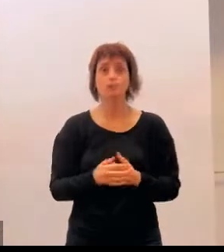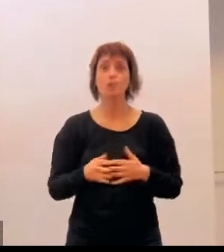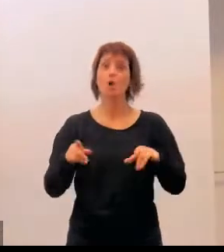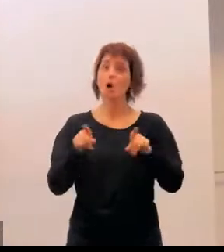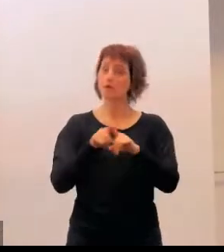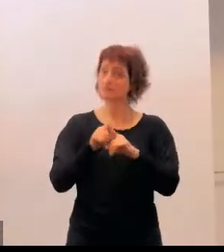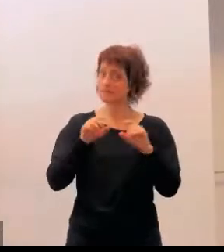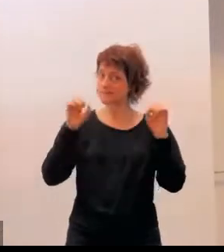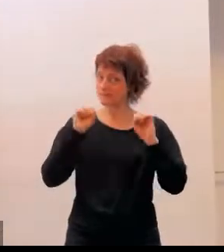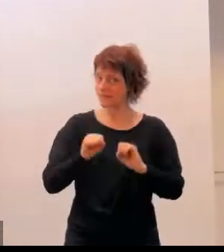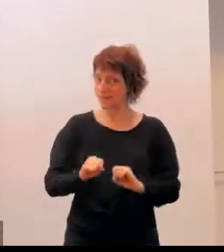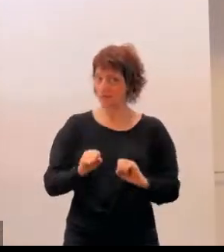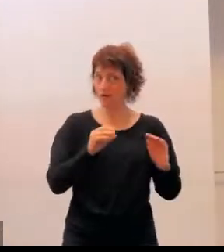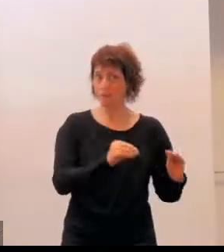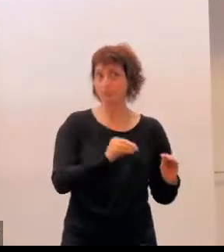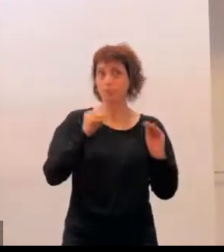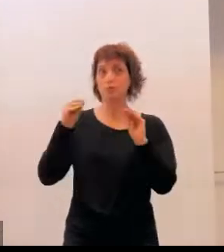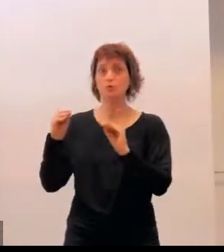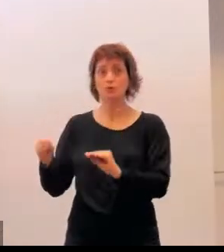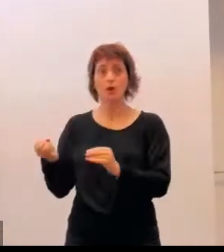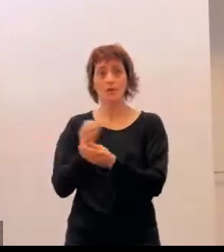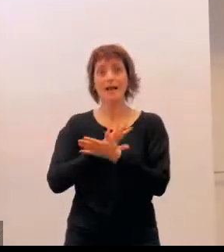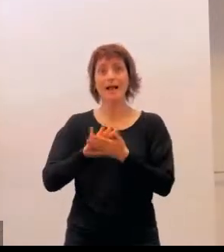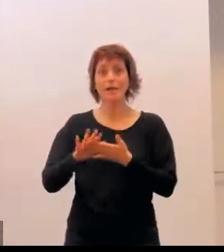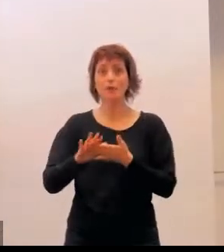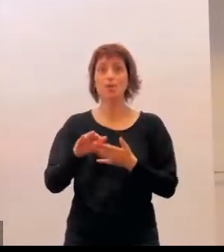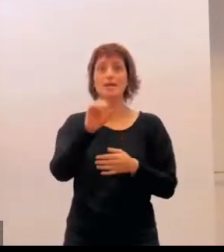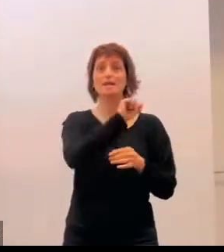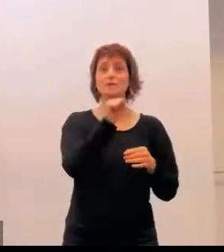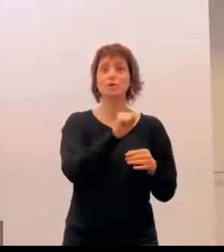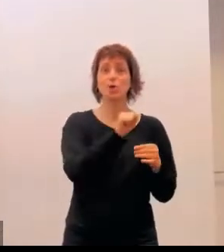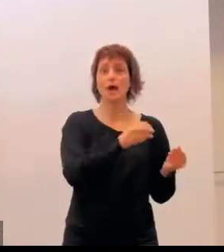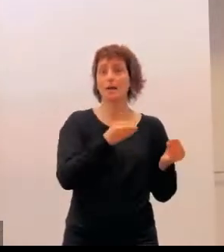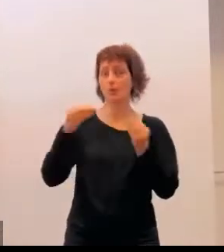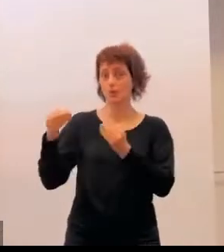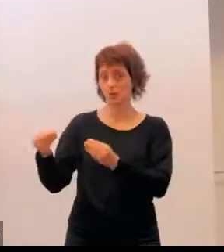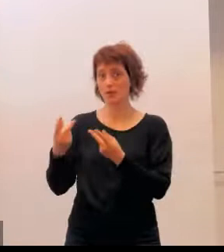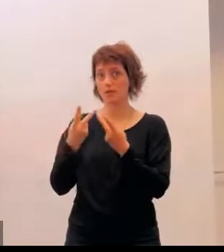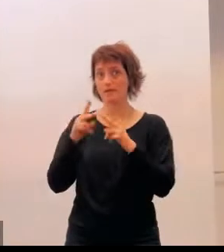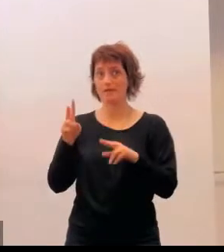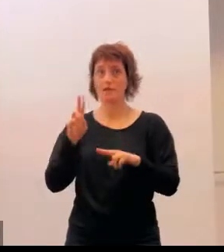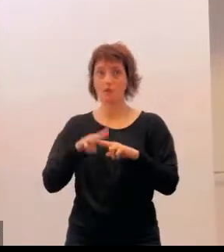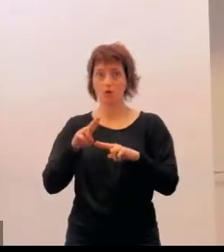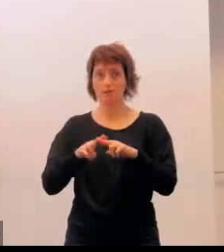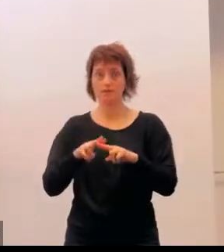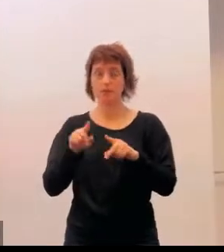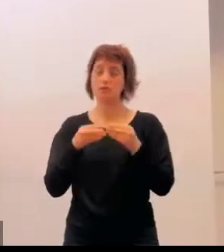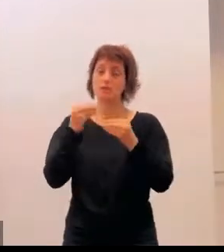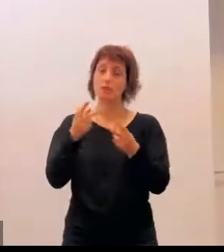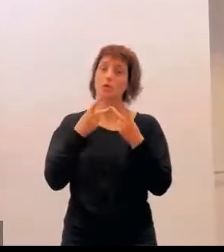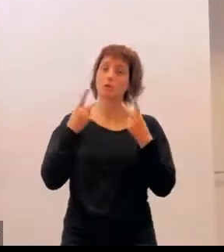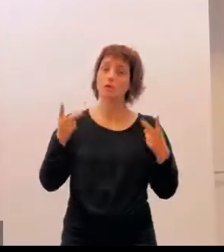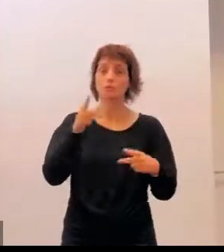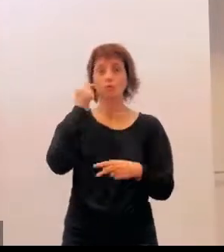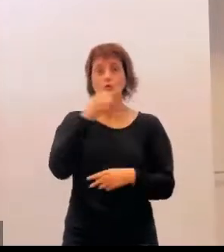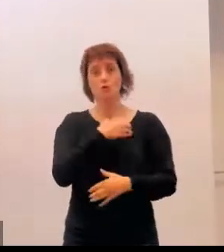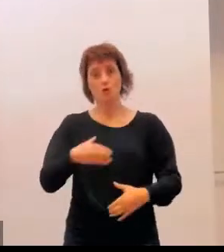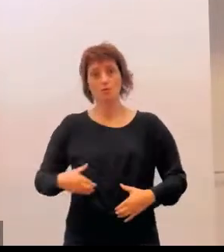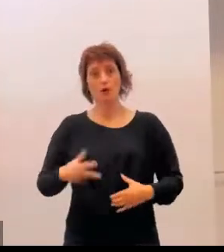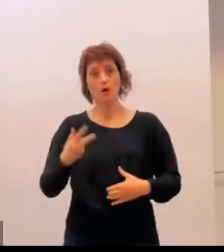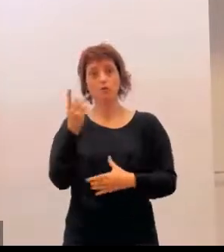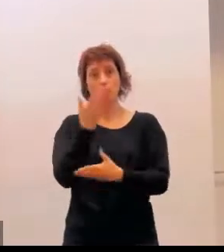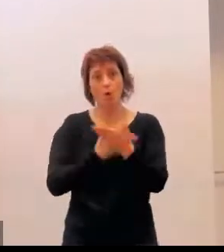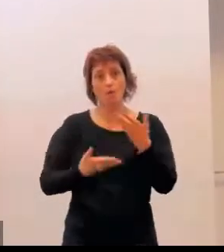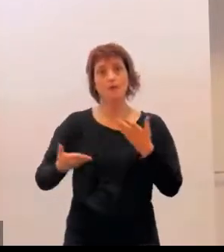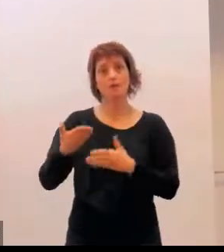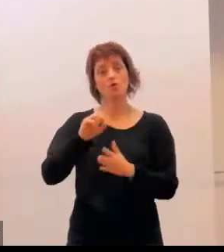titre gratuit entre la Solorem et la ville de Nancy et d'autoriser le maire ou son représentant à signer des actes authentiques à